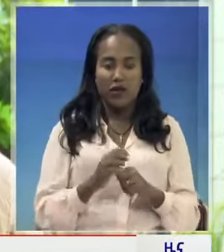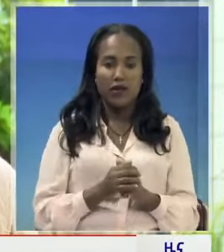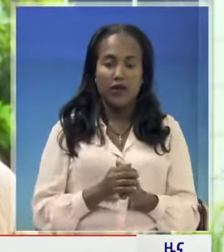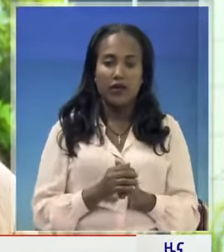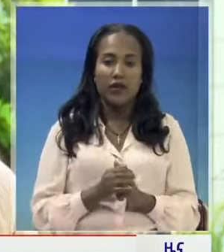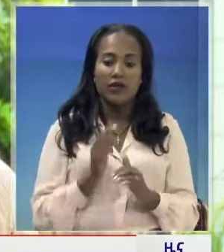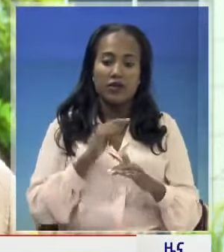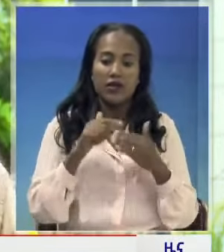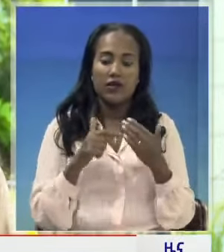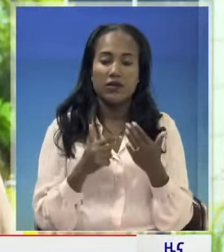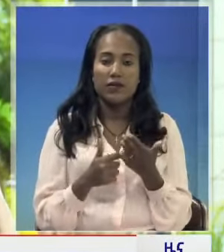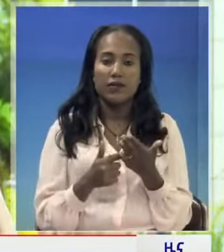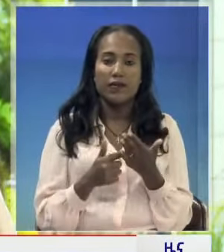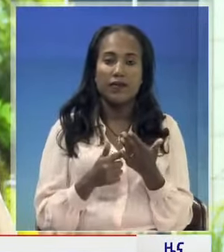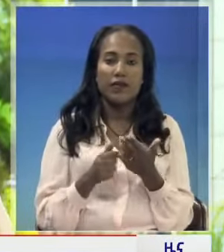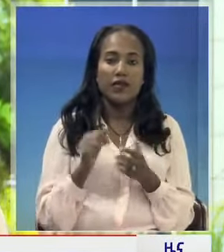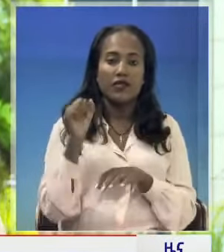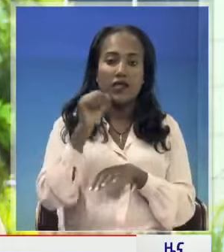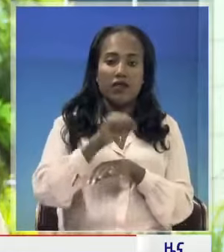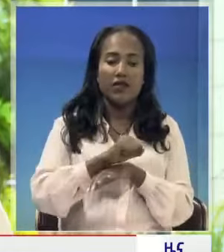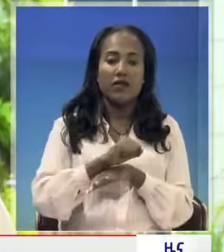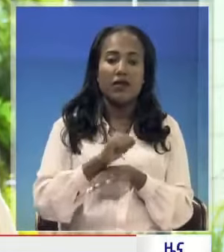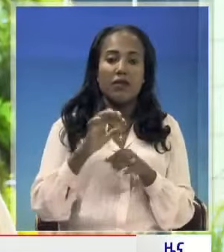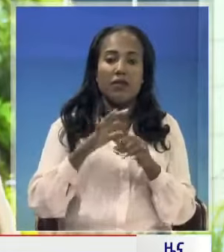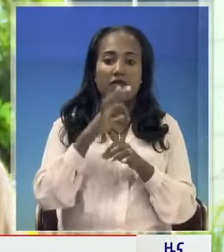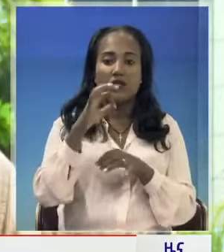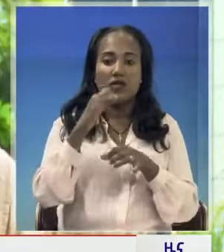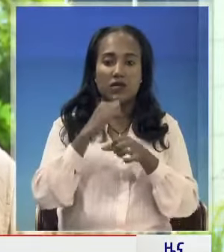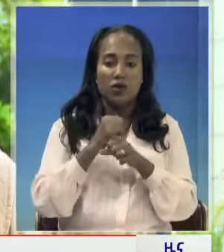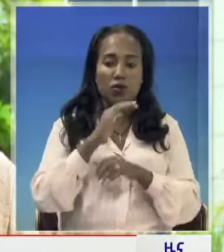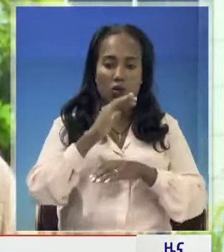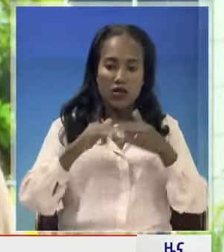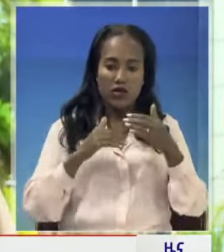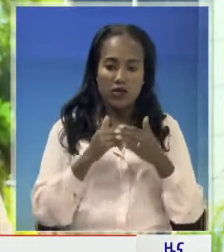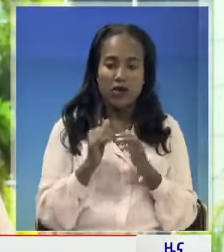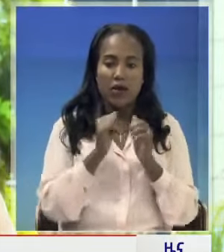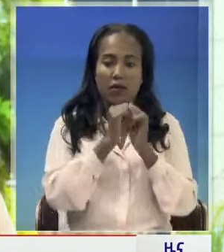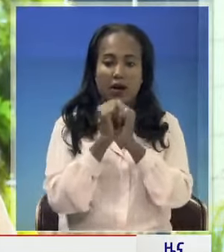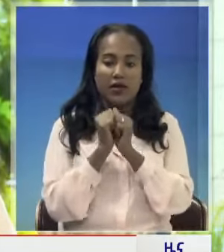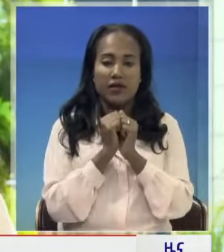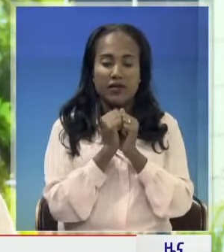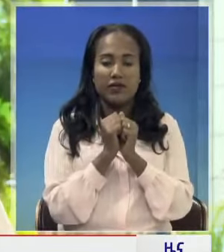እንችላለን። ስለዚህ ያሸነፍነትን መንፈስ ተላብሰን ሁላችንም